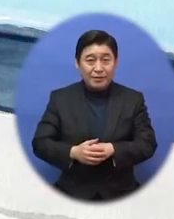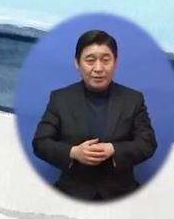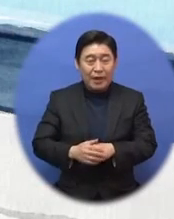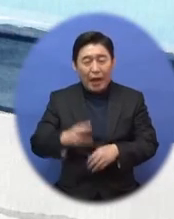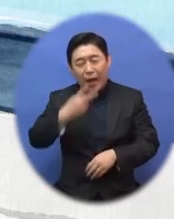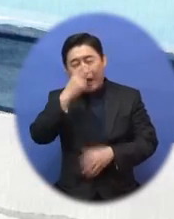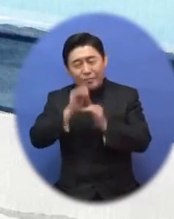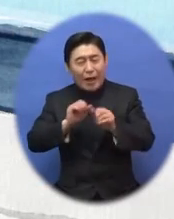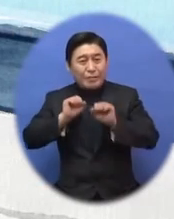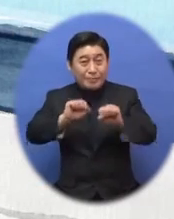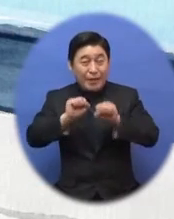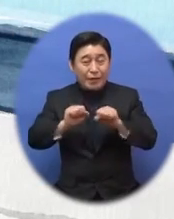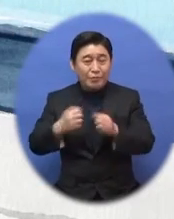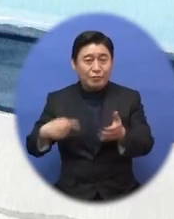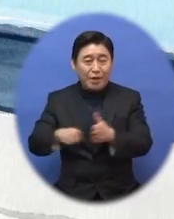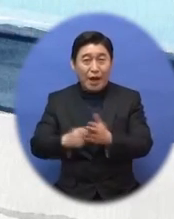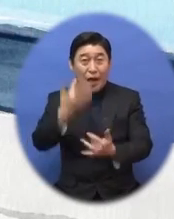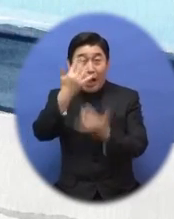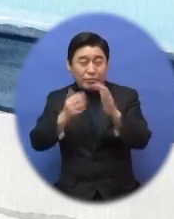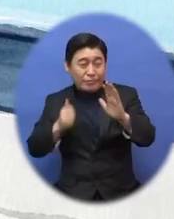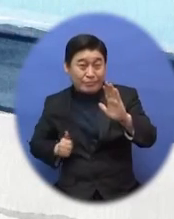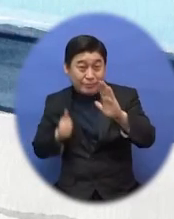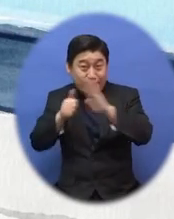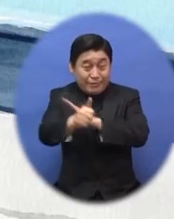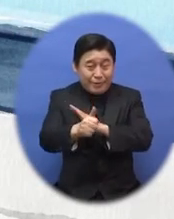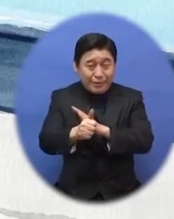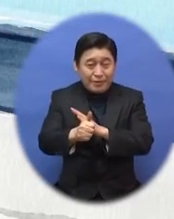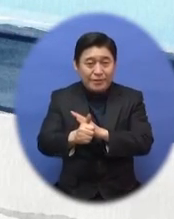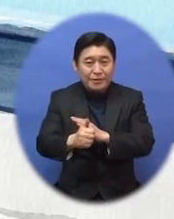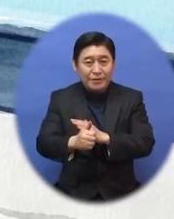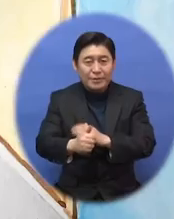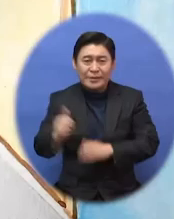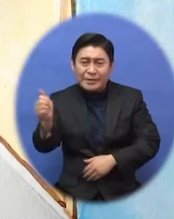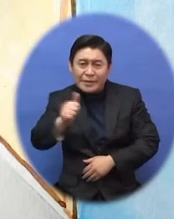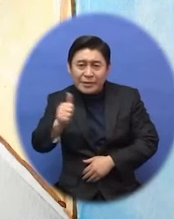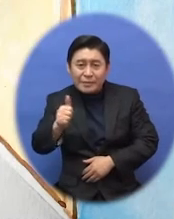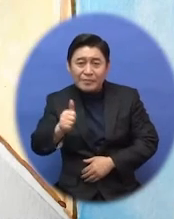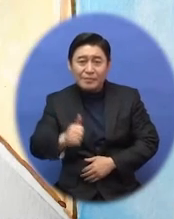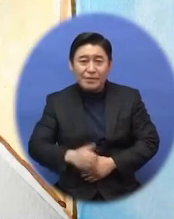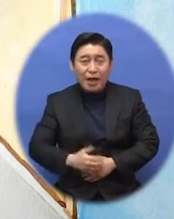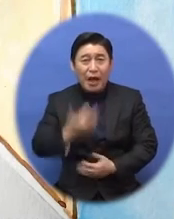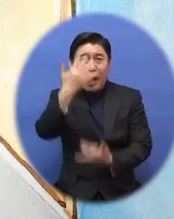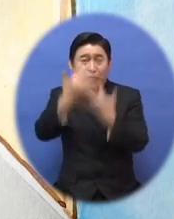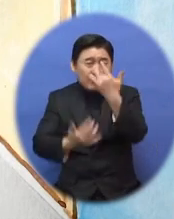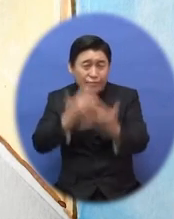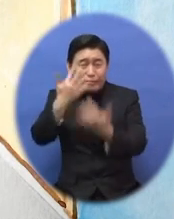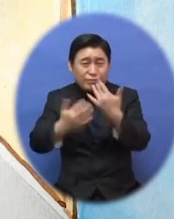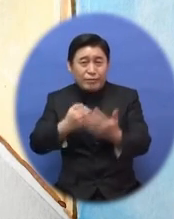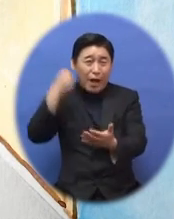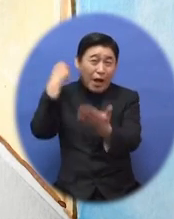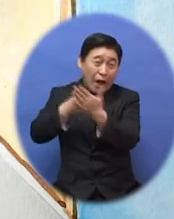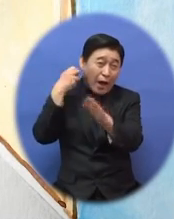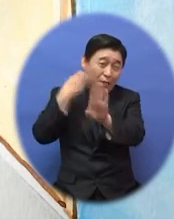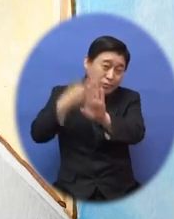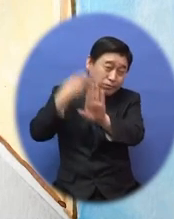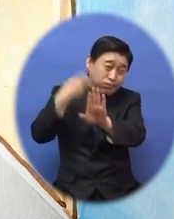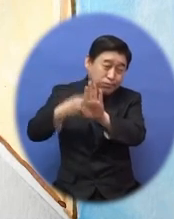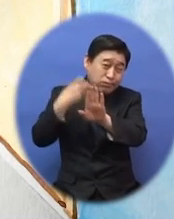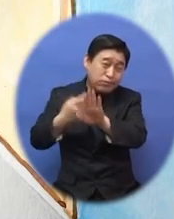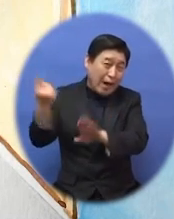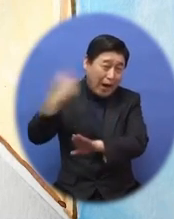잠든 사람들을 깨우려 화마 속으로 자신의 몸을 던진 한 남자. 불이에요! 나오세요!